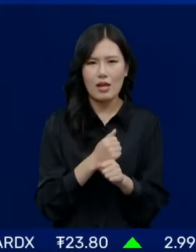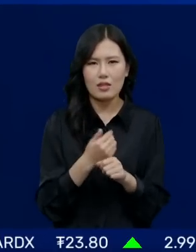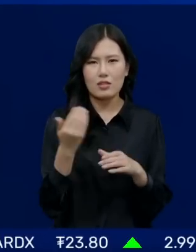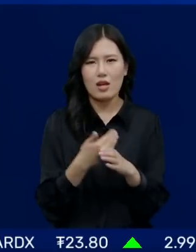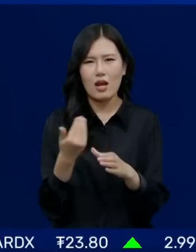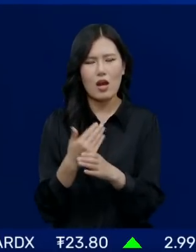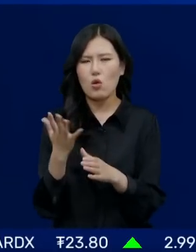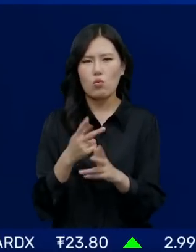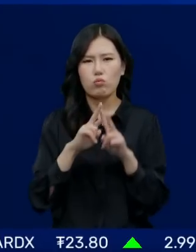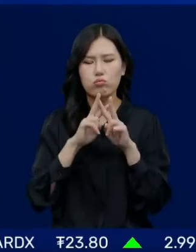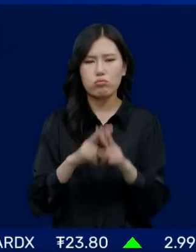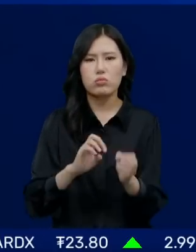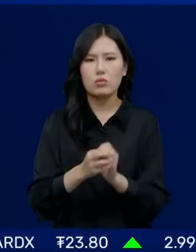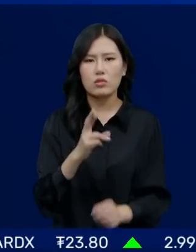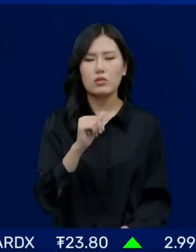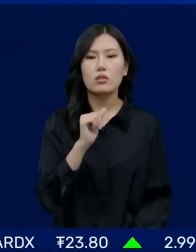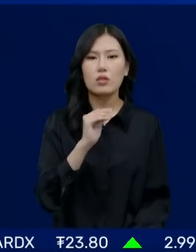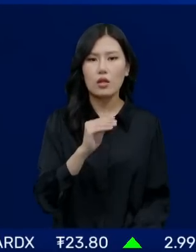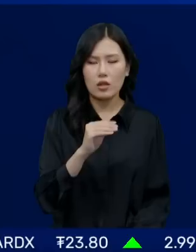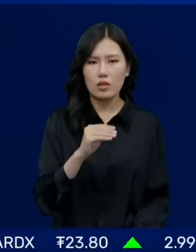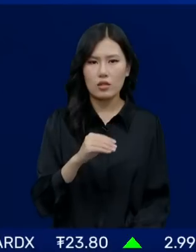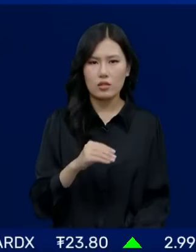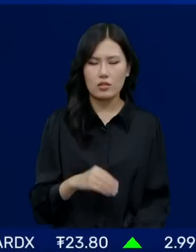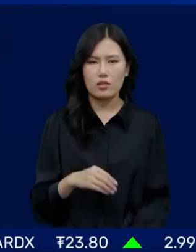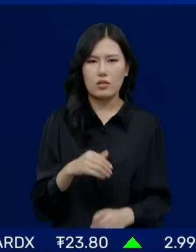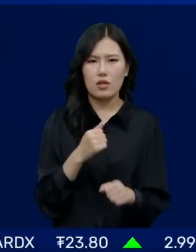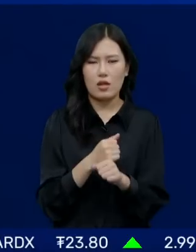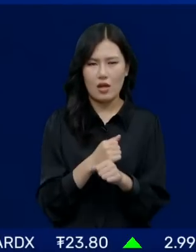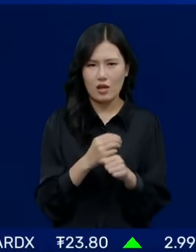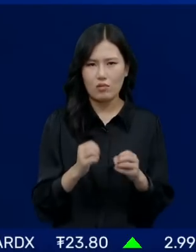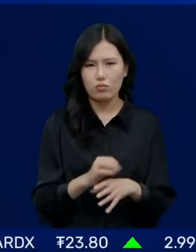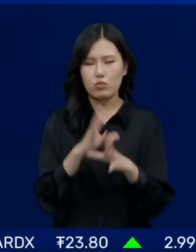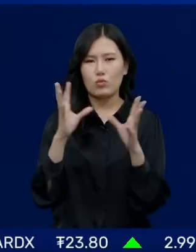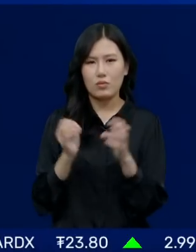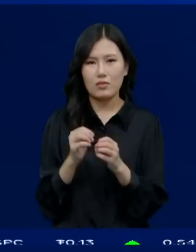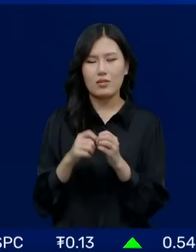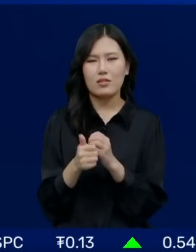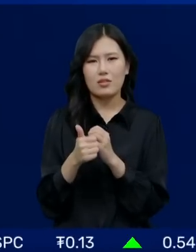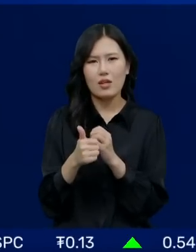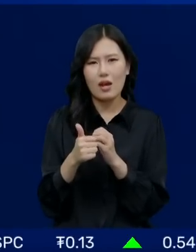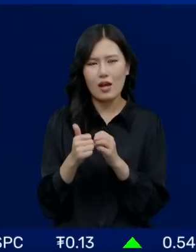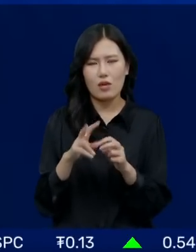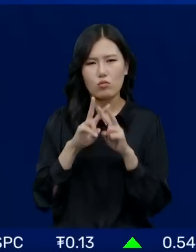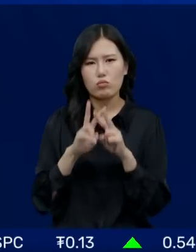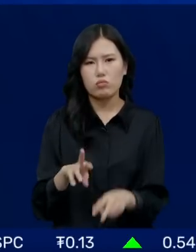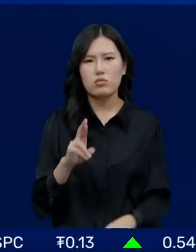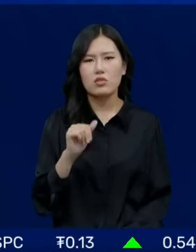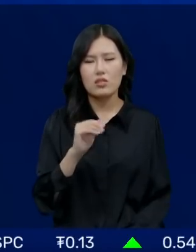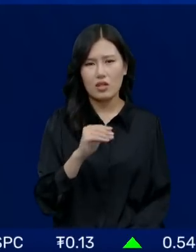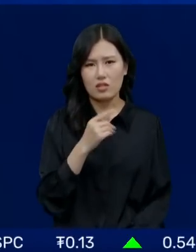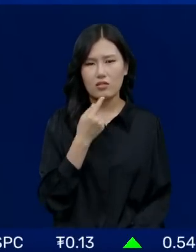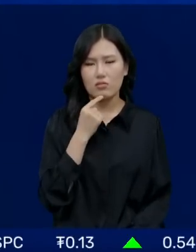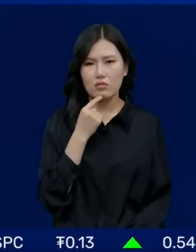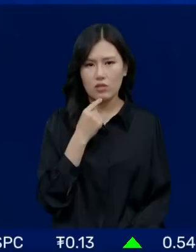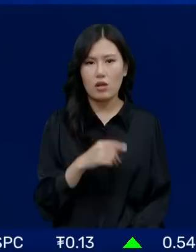Энэ хэмжээгээр яаж үйлдвэрлэж байгаа байлгийн хэмжээнд жигд явуулах вэ гэдэг мань тул байдаг. Тийм учраас аливаа